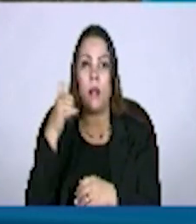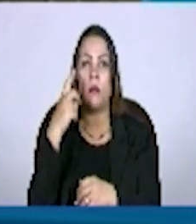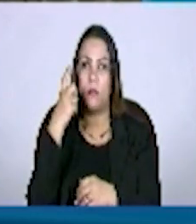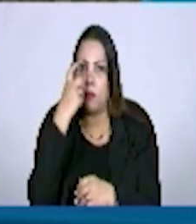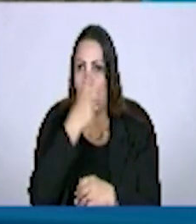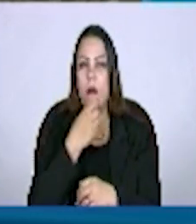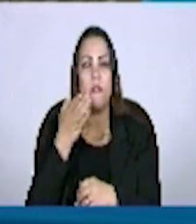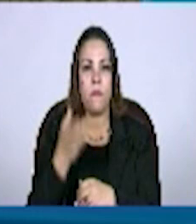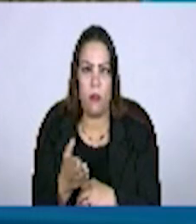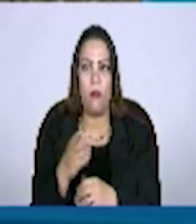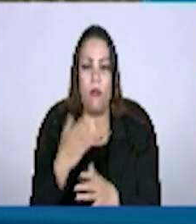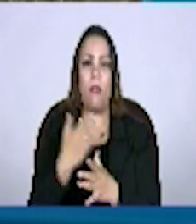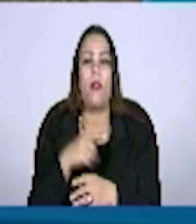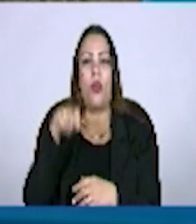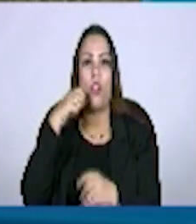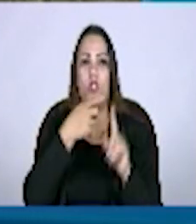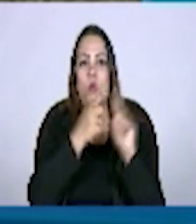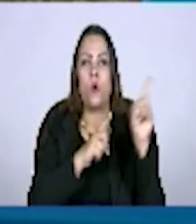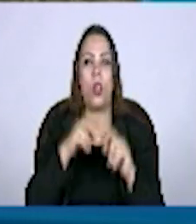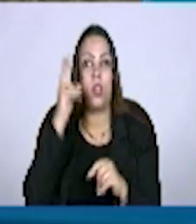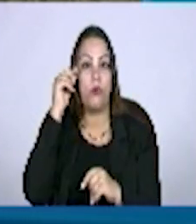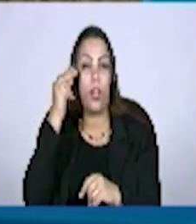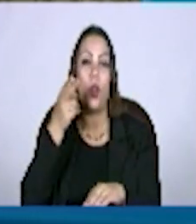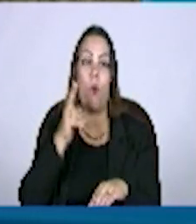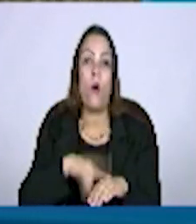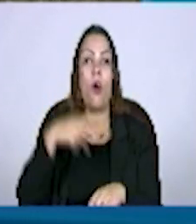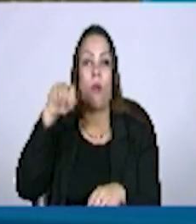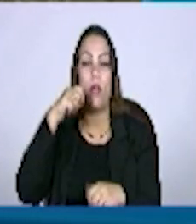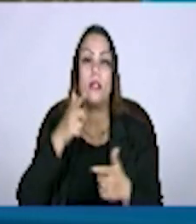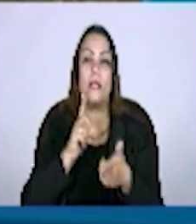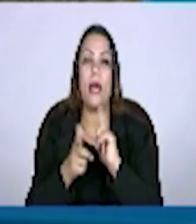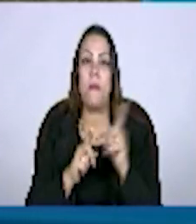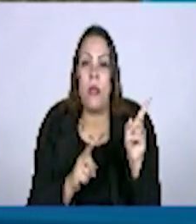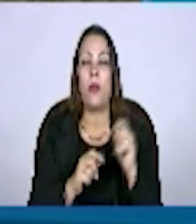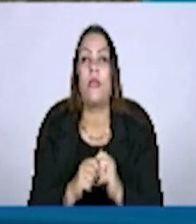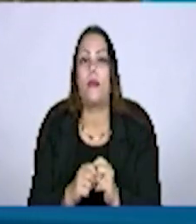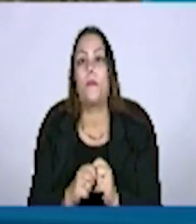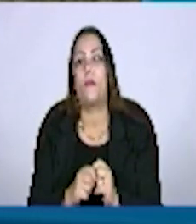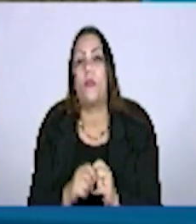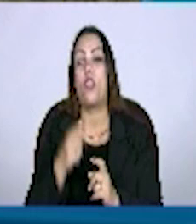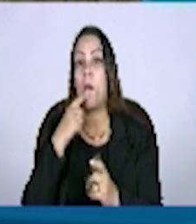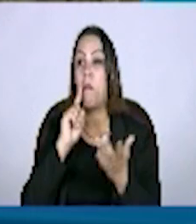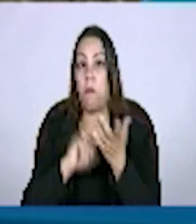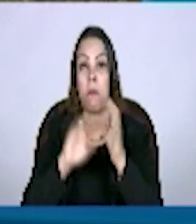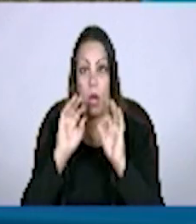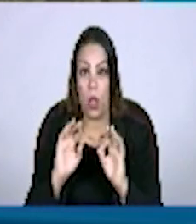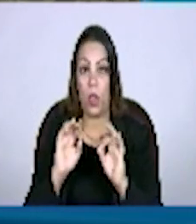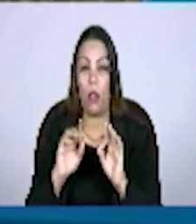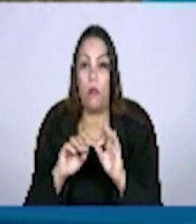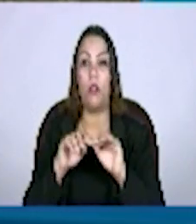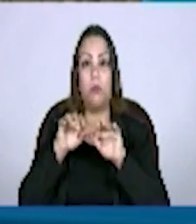يعني بين نتنياهو و الرئيس الامريكي جو بايدن هل بالفعل